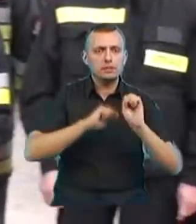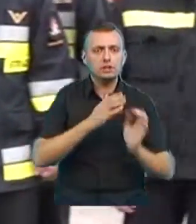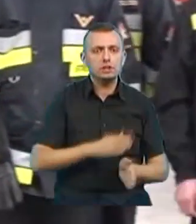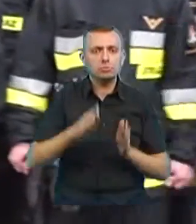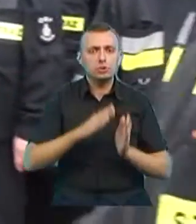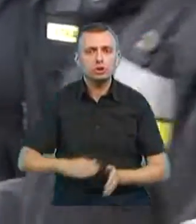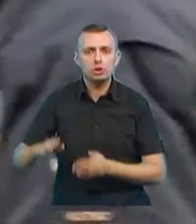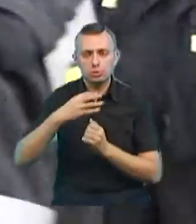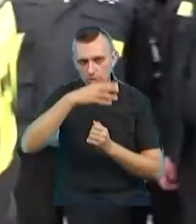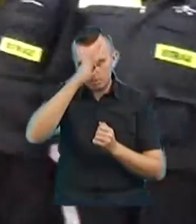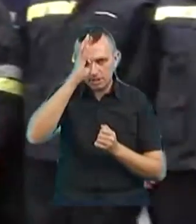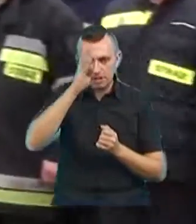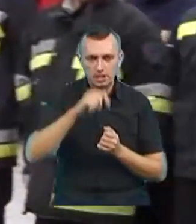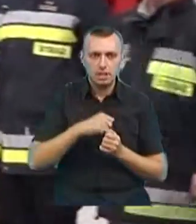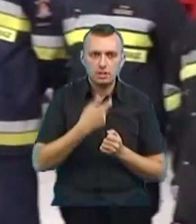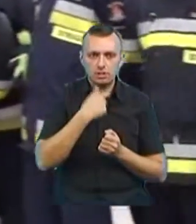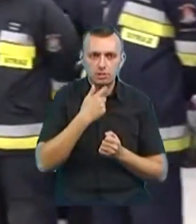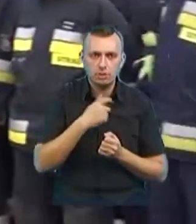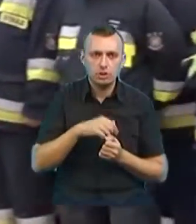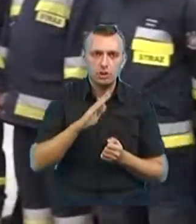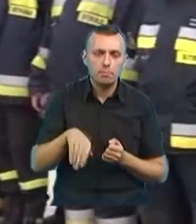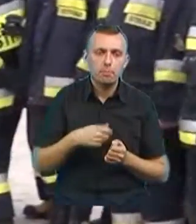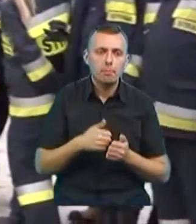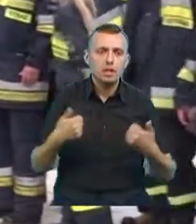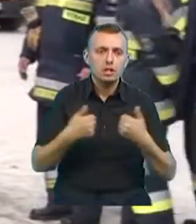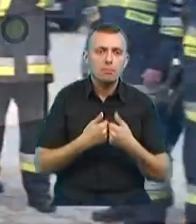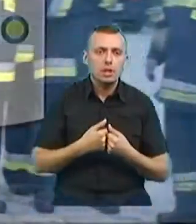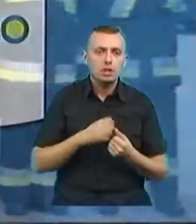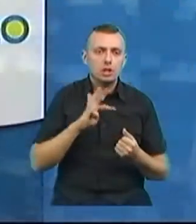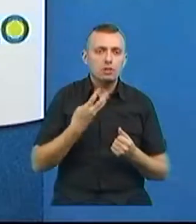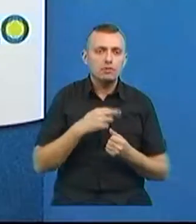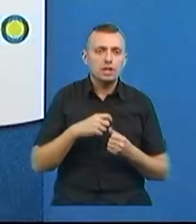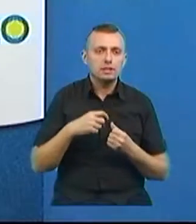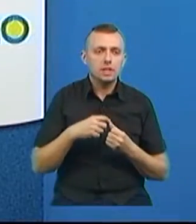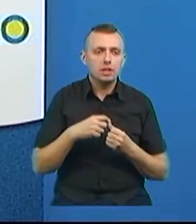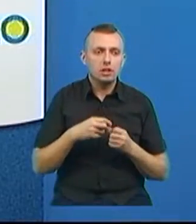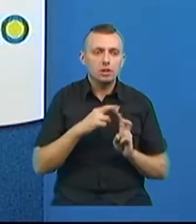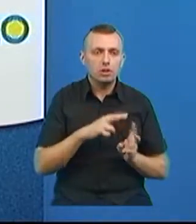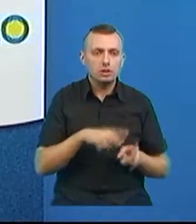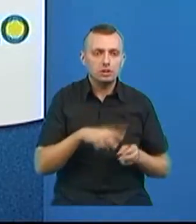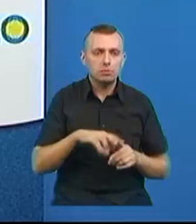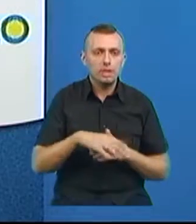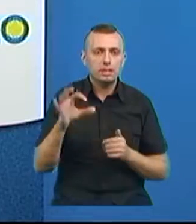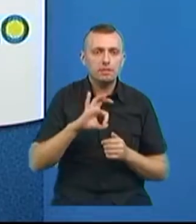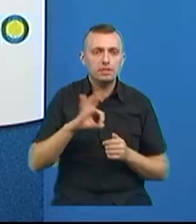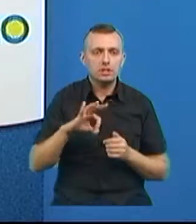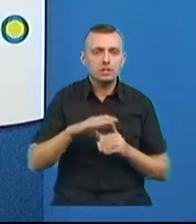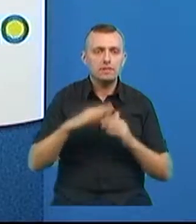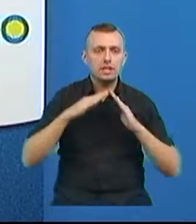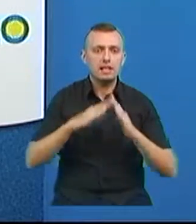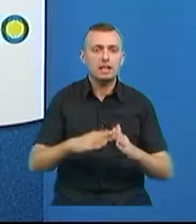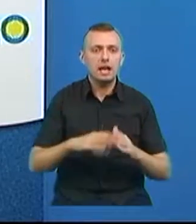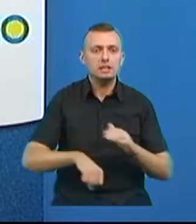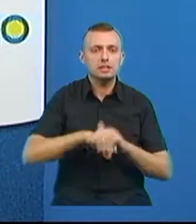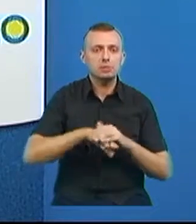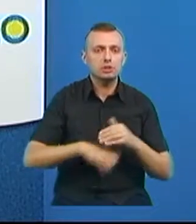Za rok najprawdopodobniej scenariusz ćwiczeń przygotują strażacy z Łęczycy. W środę ruszyła sprzedaż biletów na mecz